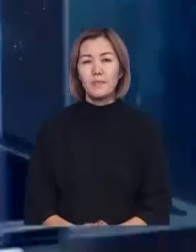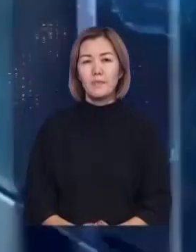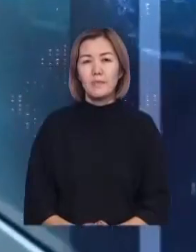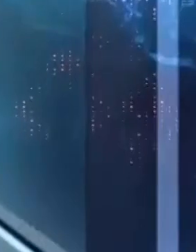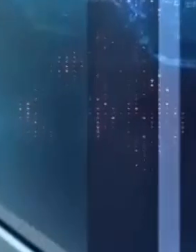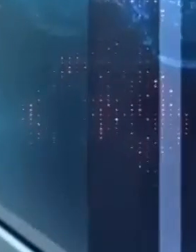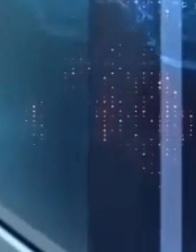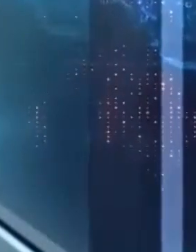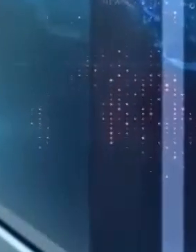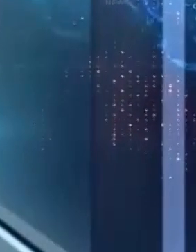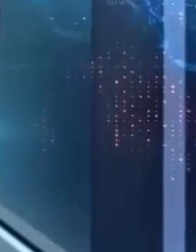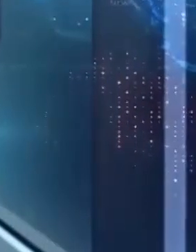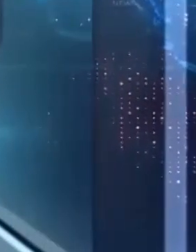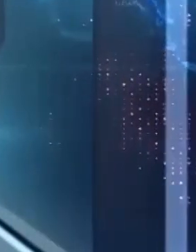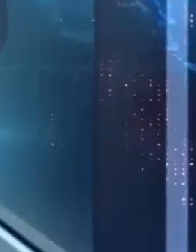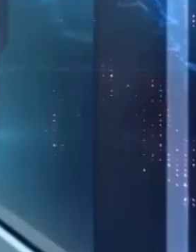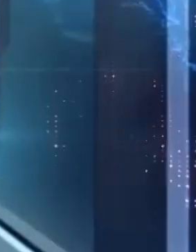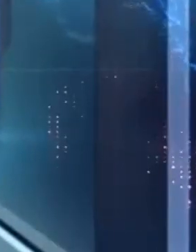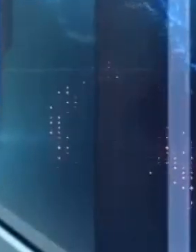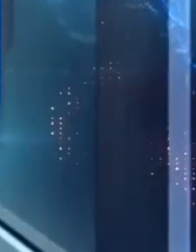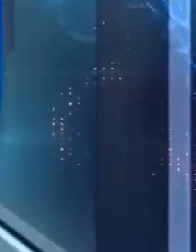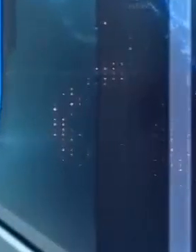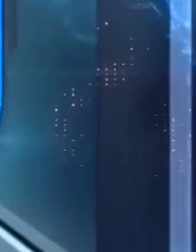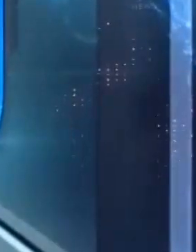дня телеканал Алматинская